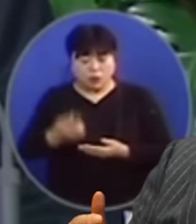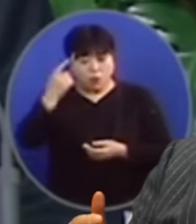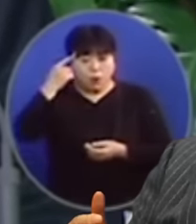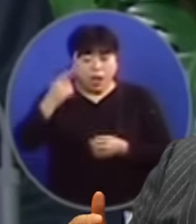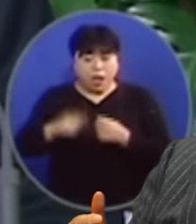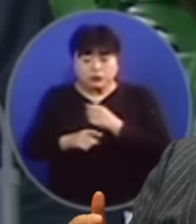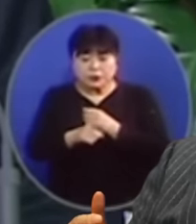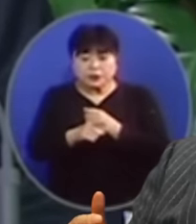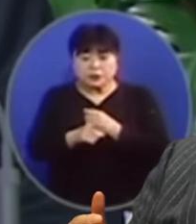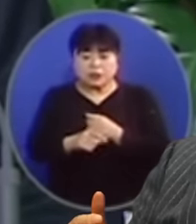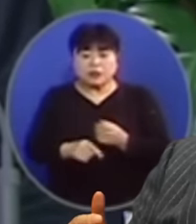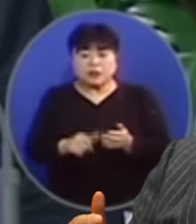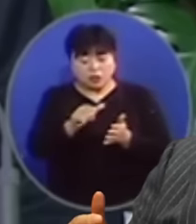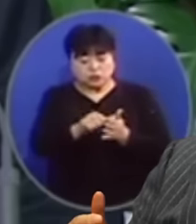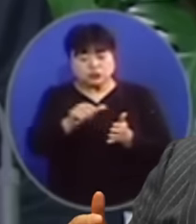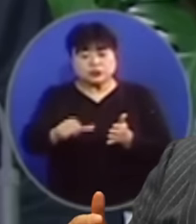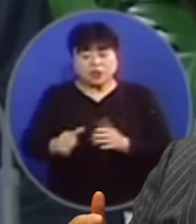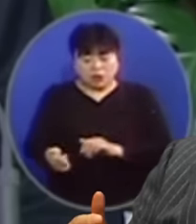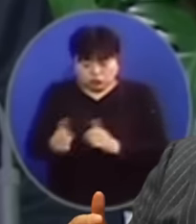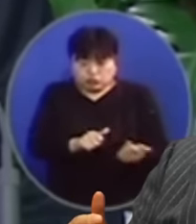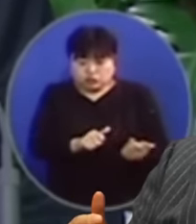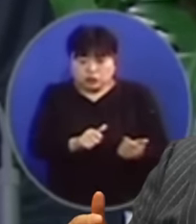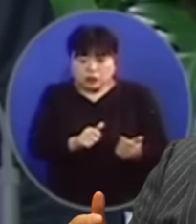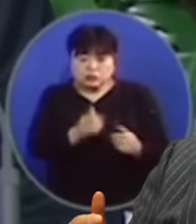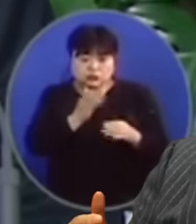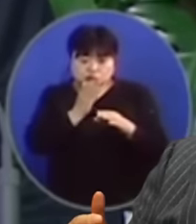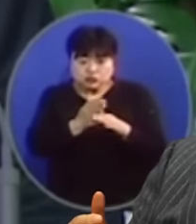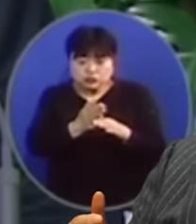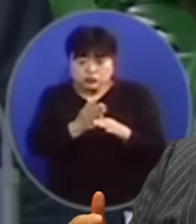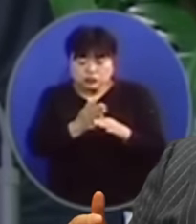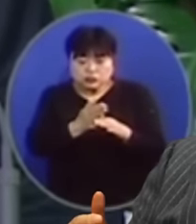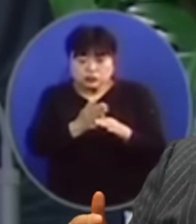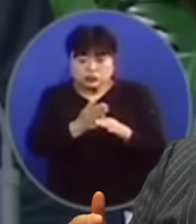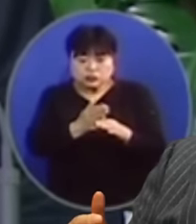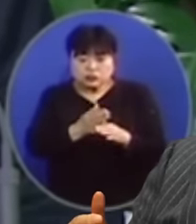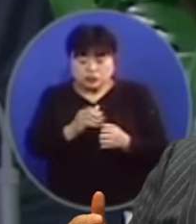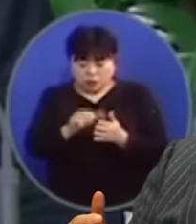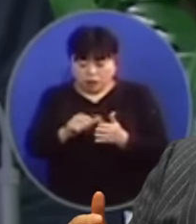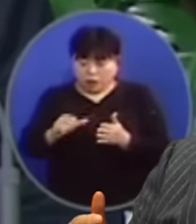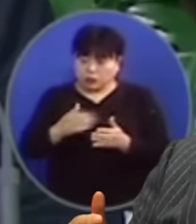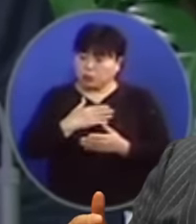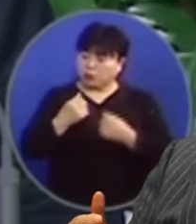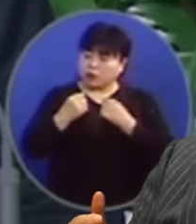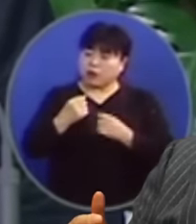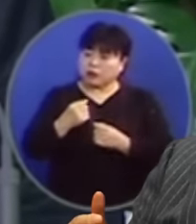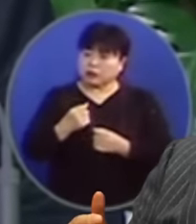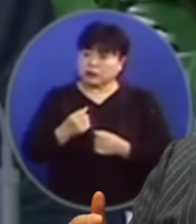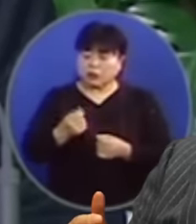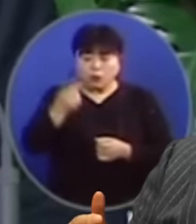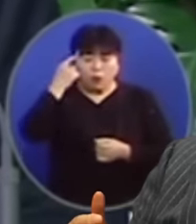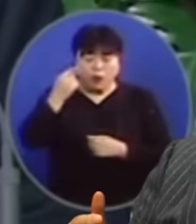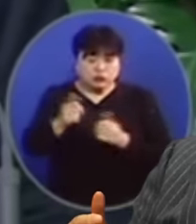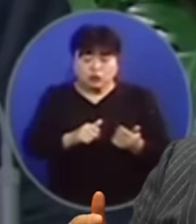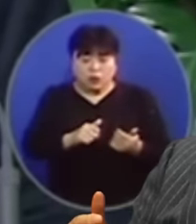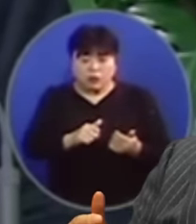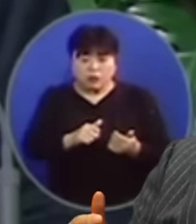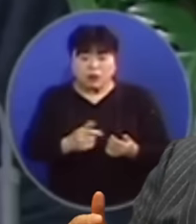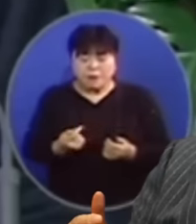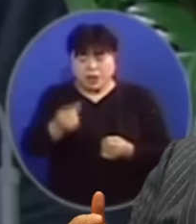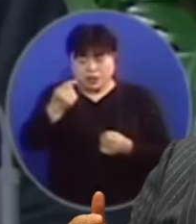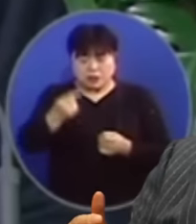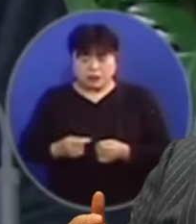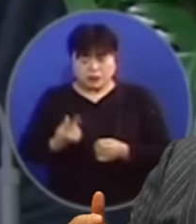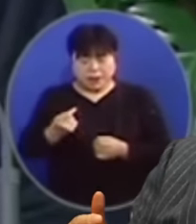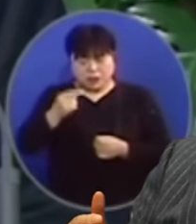그러냐니까 둘째가 지금 죽어가고 있다고. 아니 말갛게 아침에 학교 간 애가 왜 죽어가냐고. 자고간 빨리